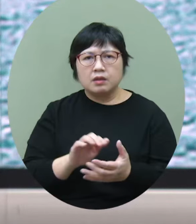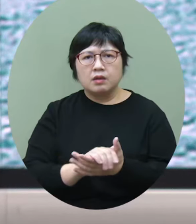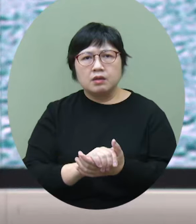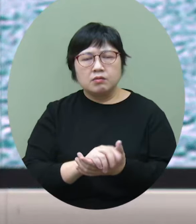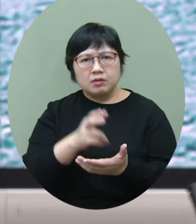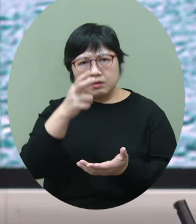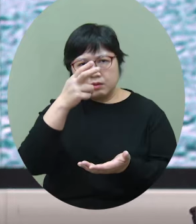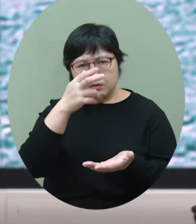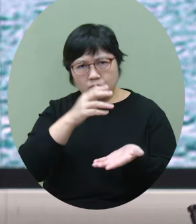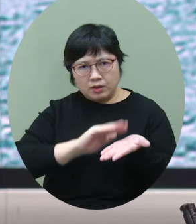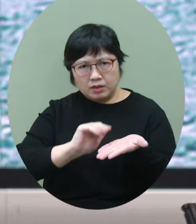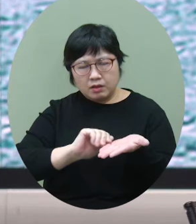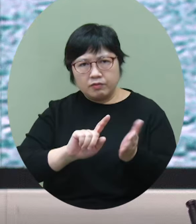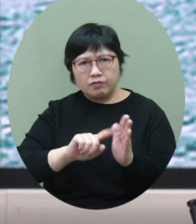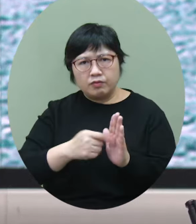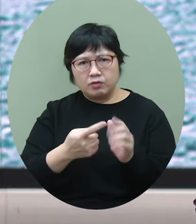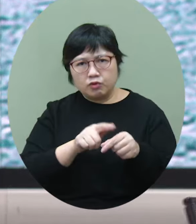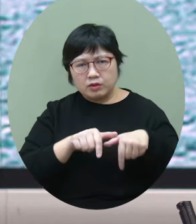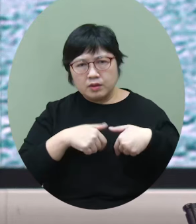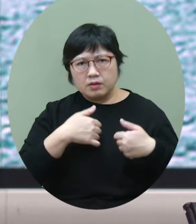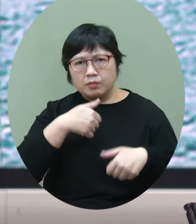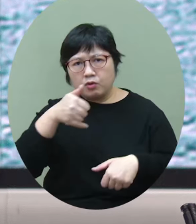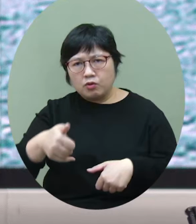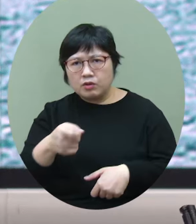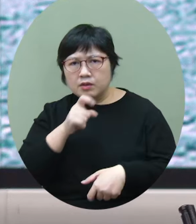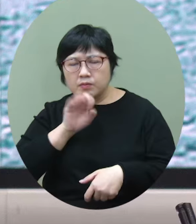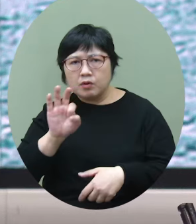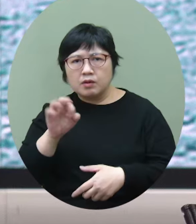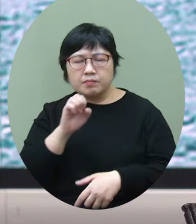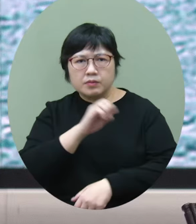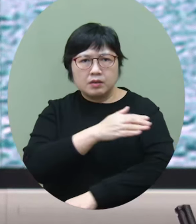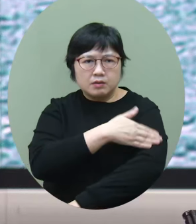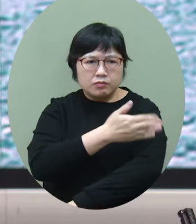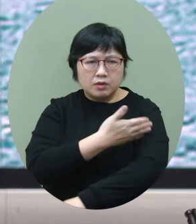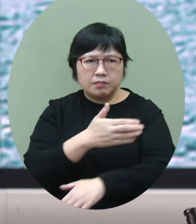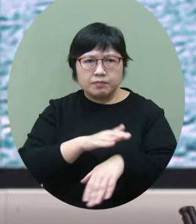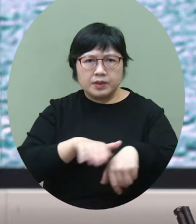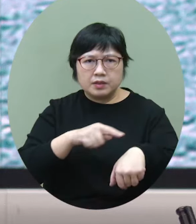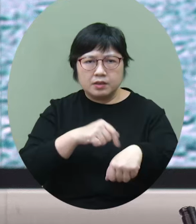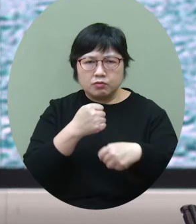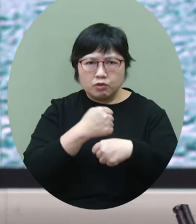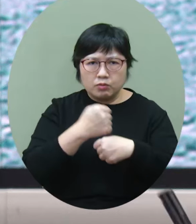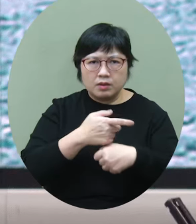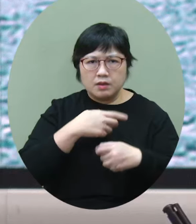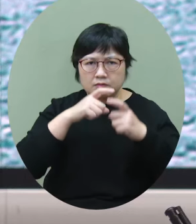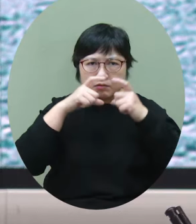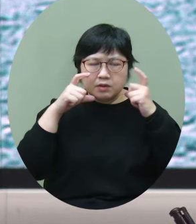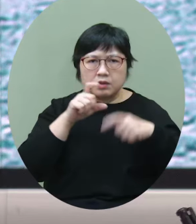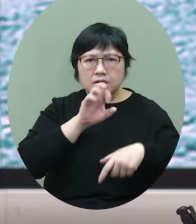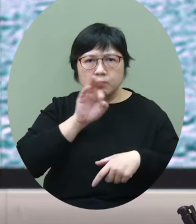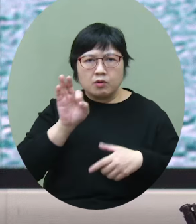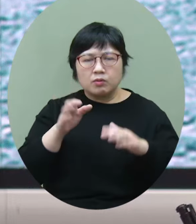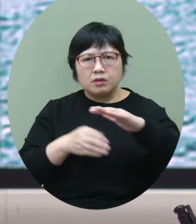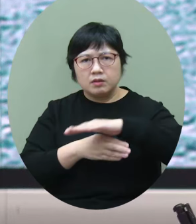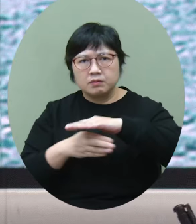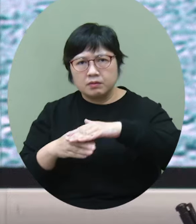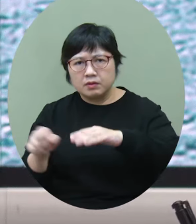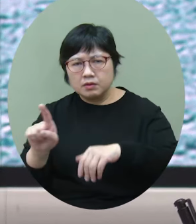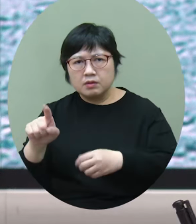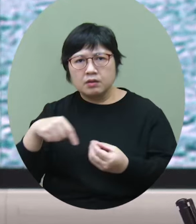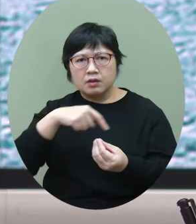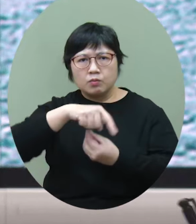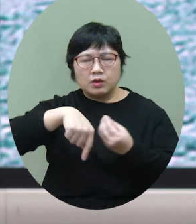嗰個環境，又或者問嗰啲員工佢哋平時即係做嘢有冇戴口罩啊？嗰啲間距係點樣樣啊？咁同埋會唔會攞個環境